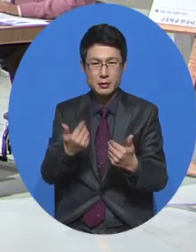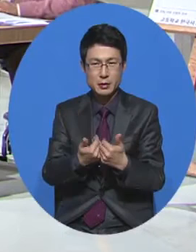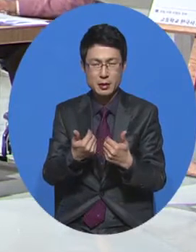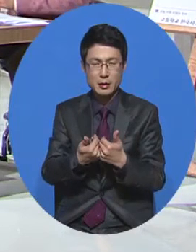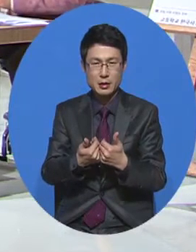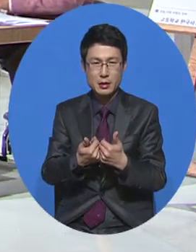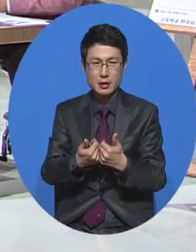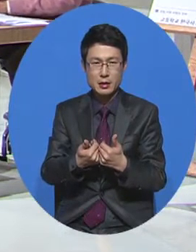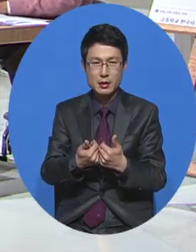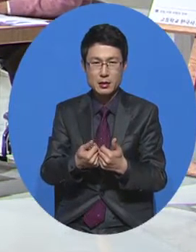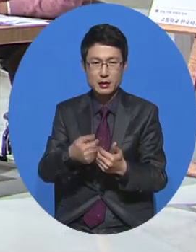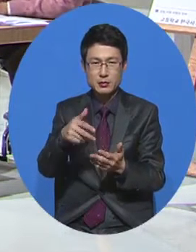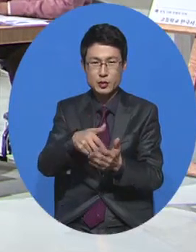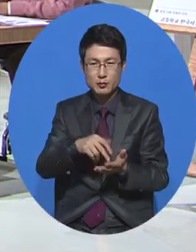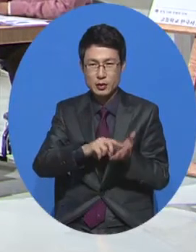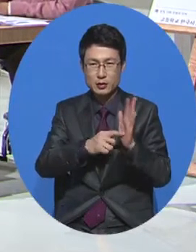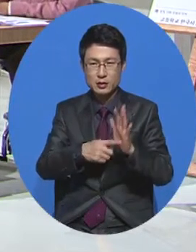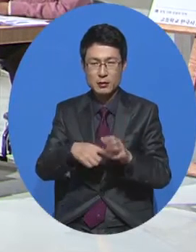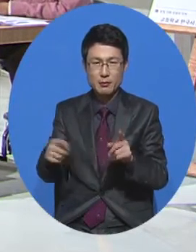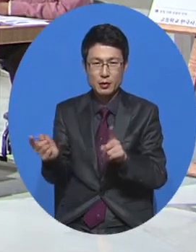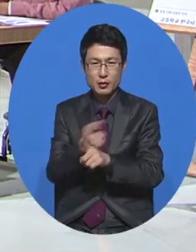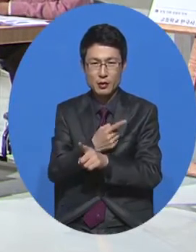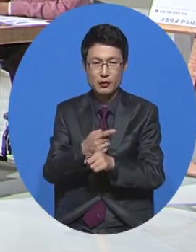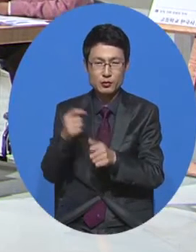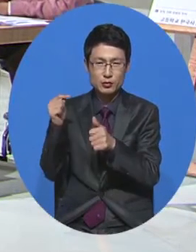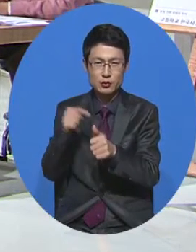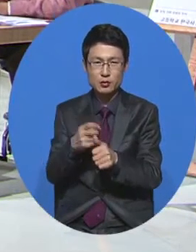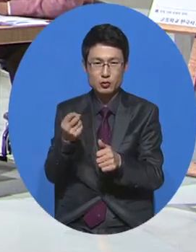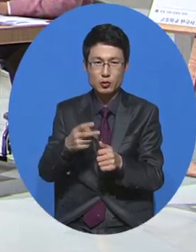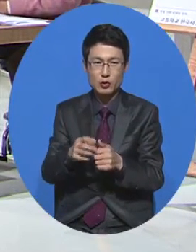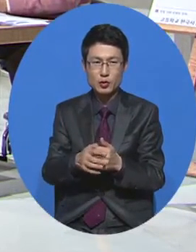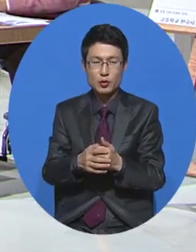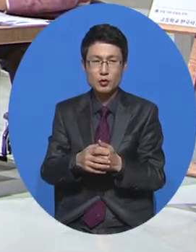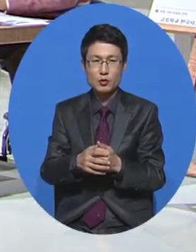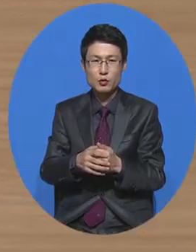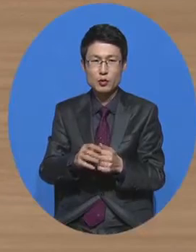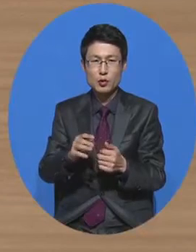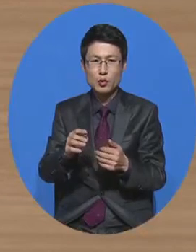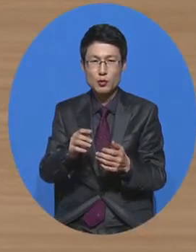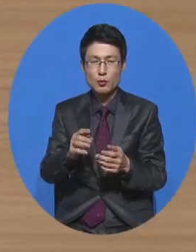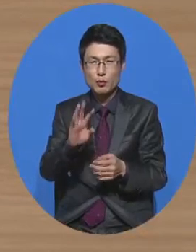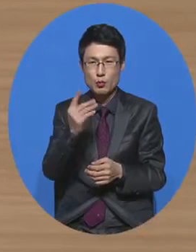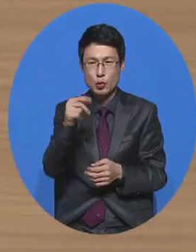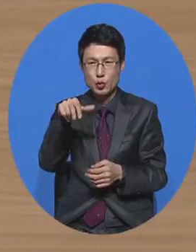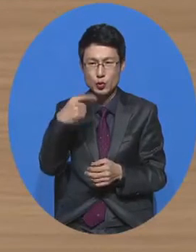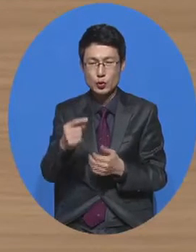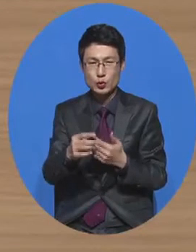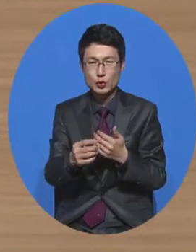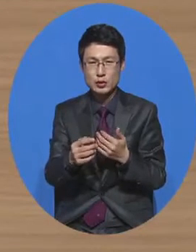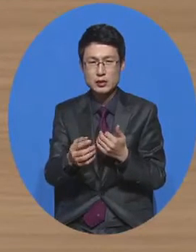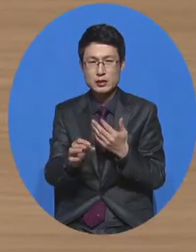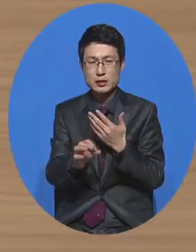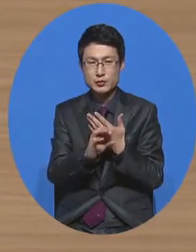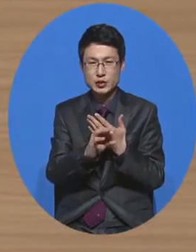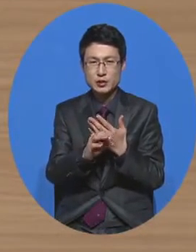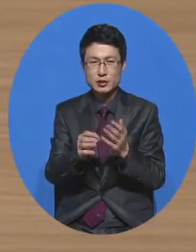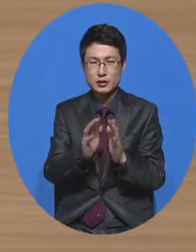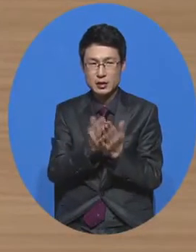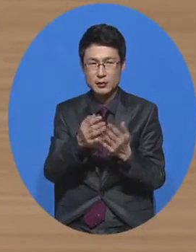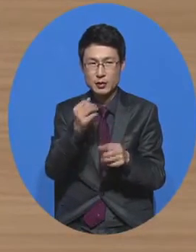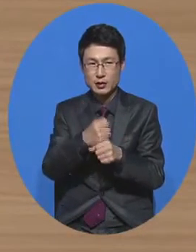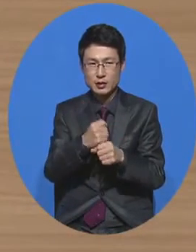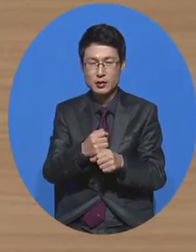시 적 명명 얘기도 하구요 또 무슨 보조 교재 부산경정 인가요 보조 교재 얘기를 하니까 그건 불법이다 뭐 이런 얘기들도